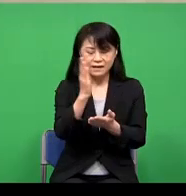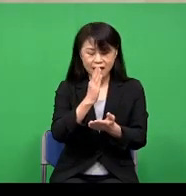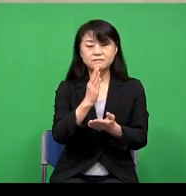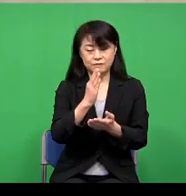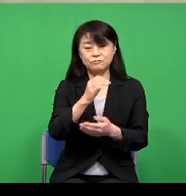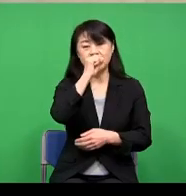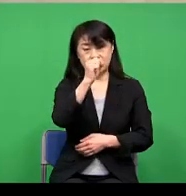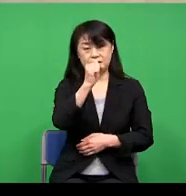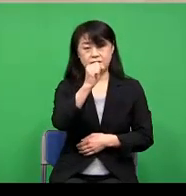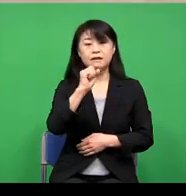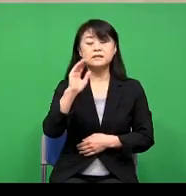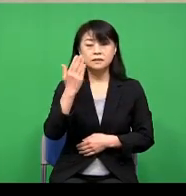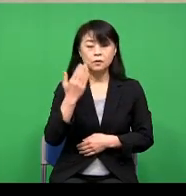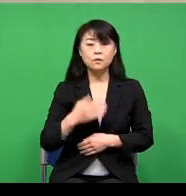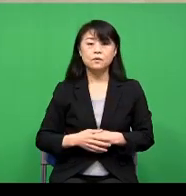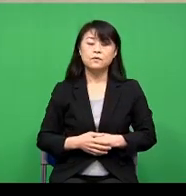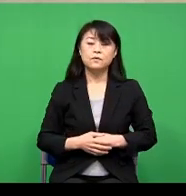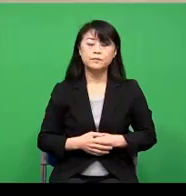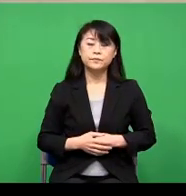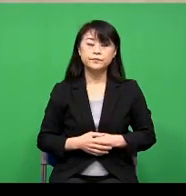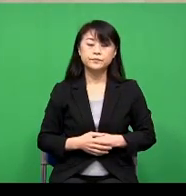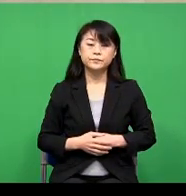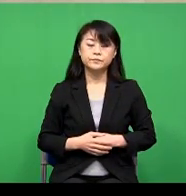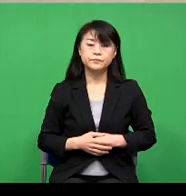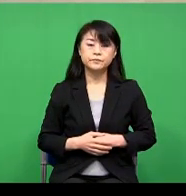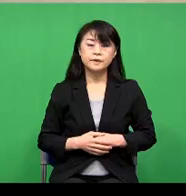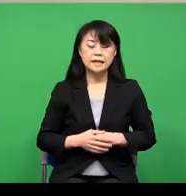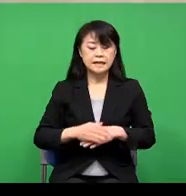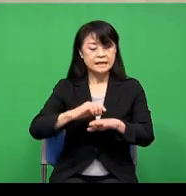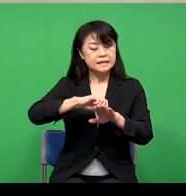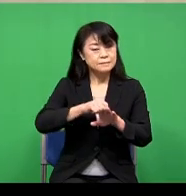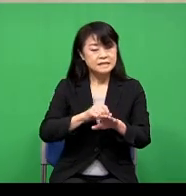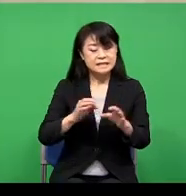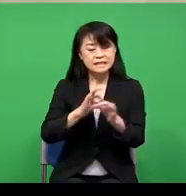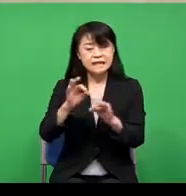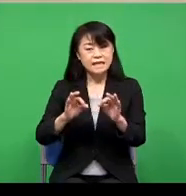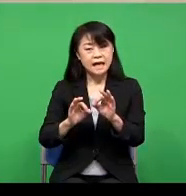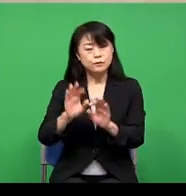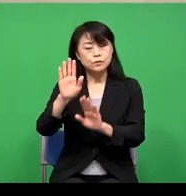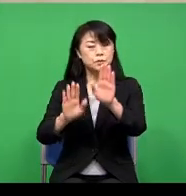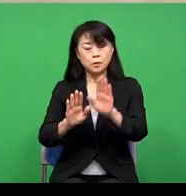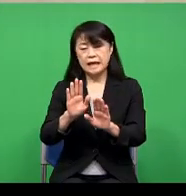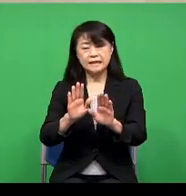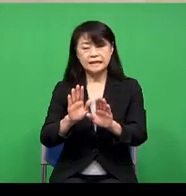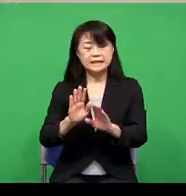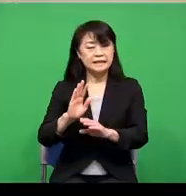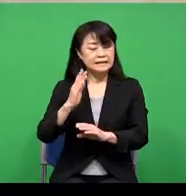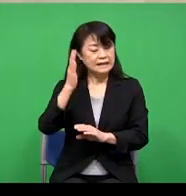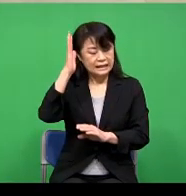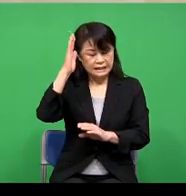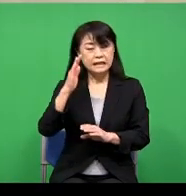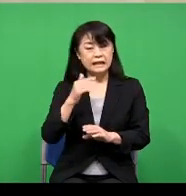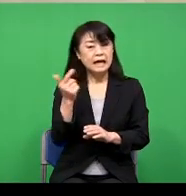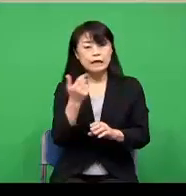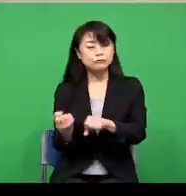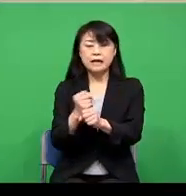ので、そうした面でもちろんやや安全側で確保している。ただ実質的には今